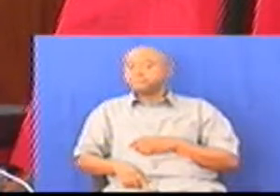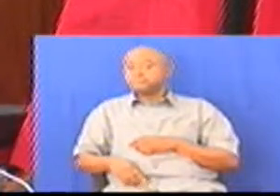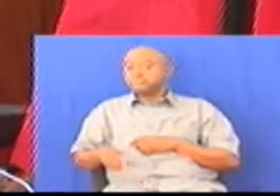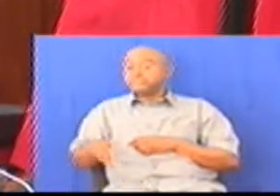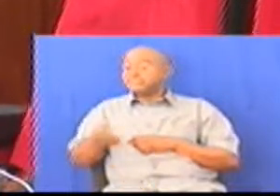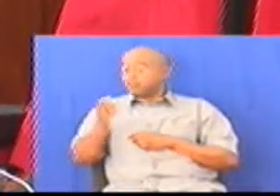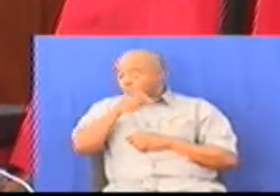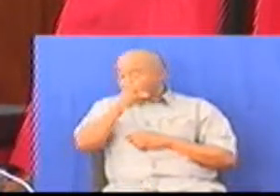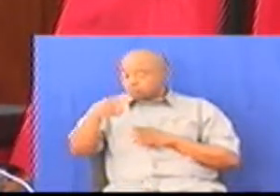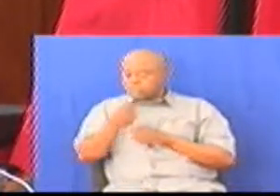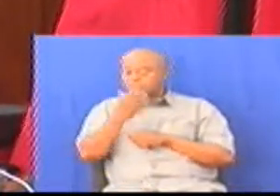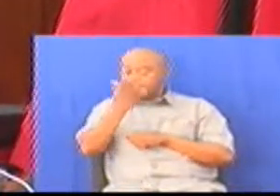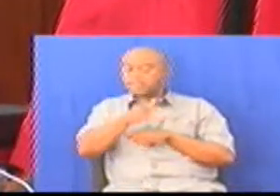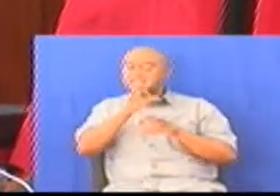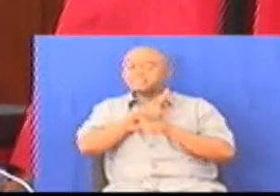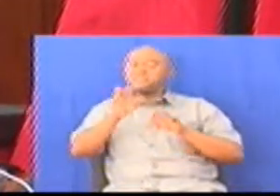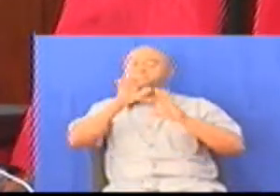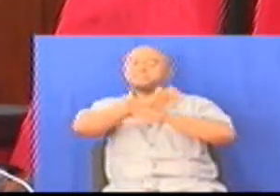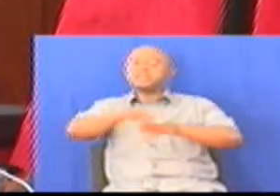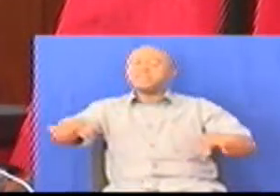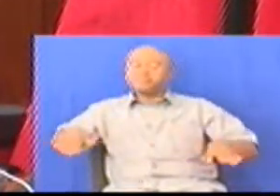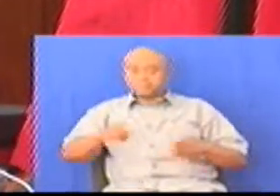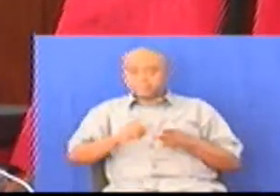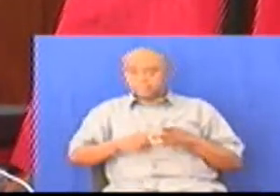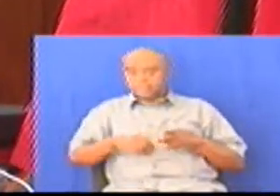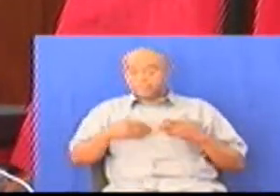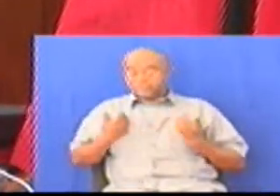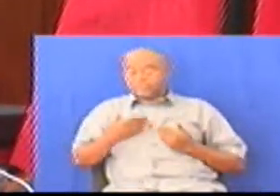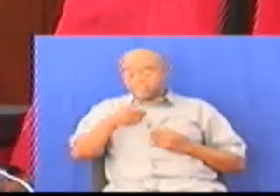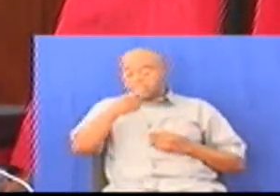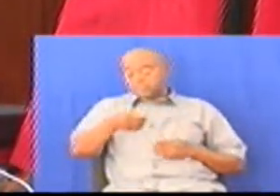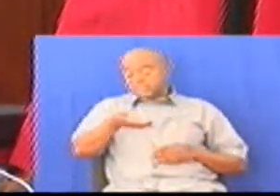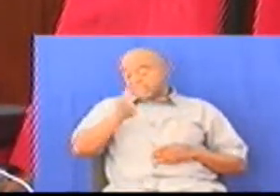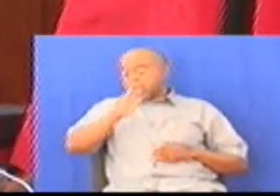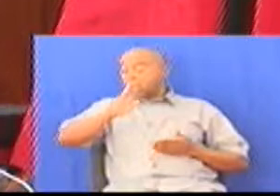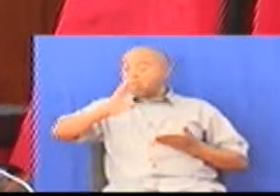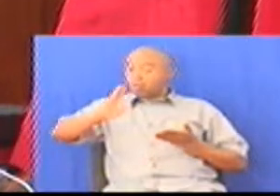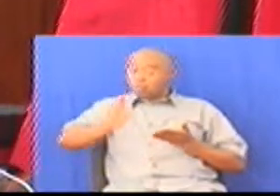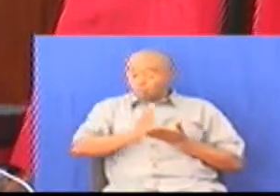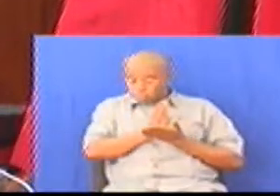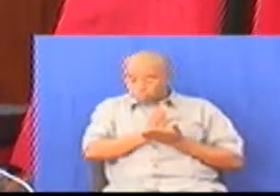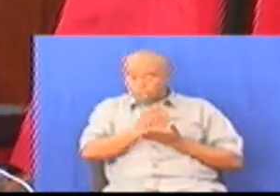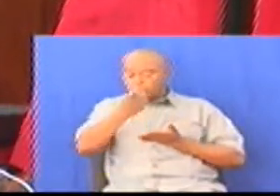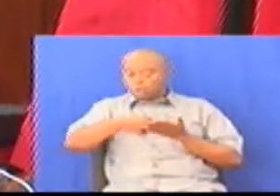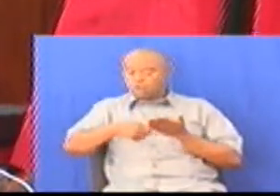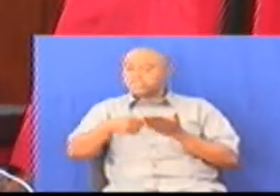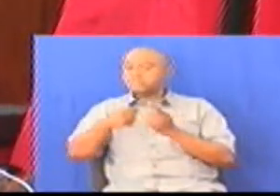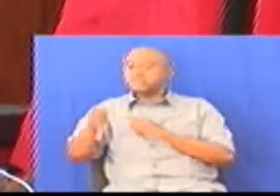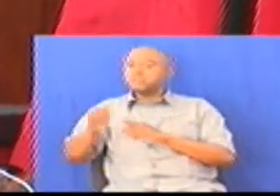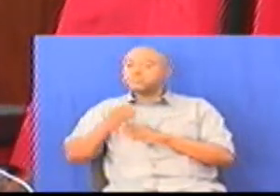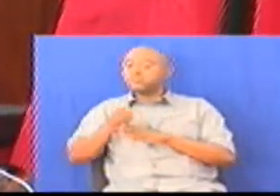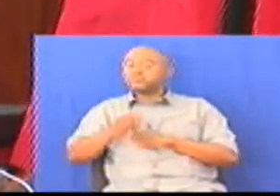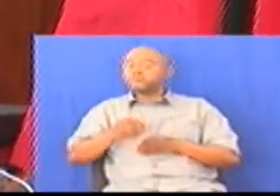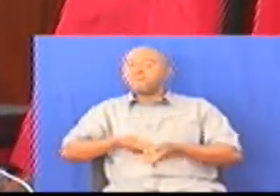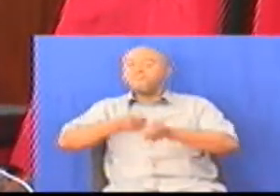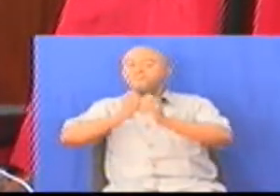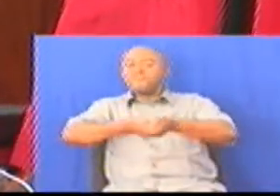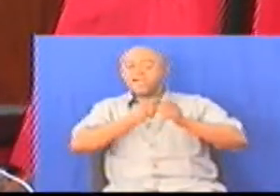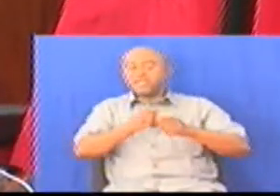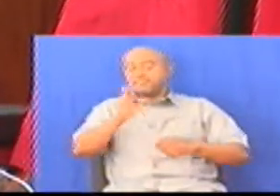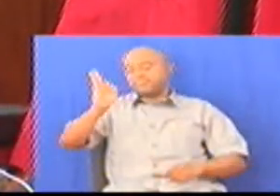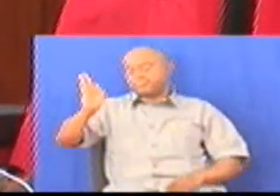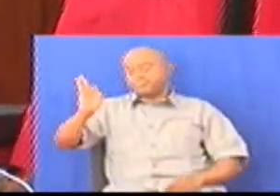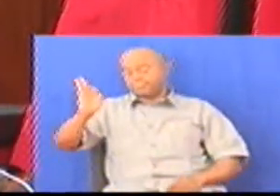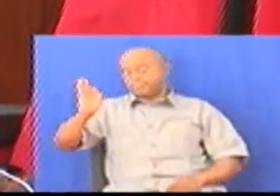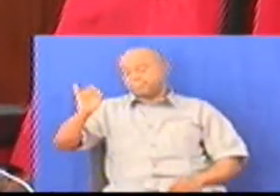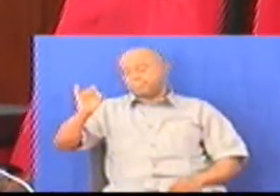maji safi na salama. Lakini pia tuipongeze serikali kuondoa tozo mbalimbali kwa upande wa fire. Tulikuwa naomba pia jambo moja ambalo